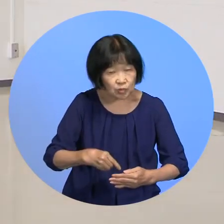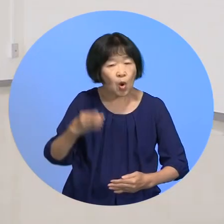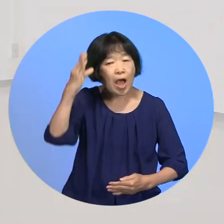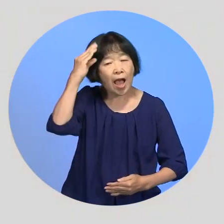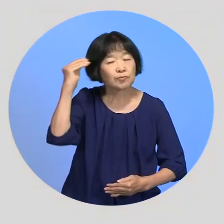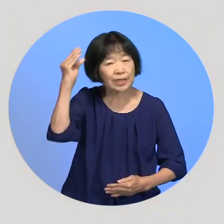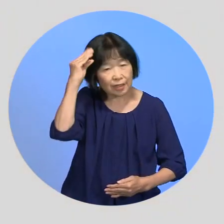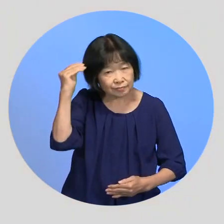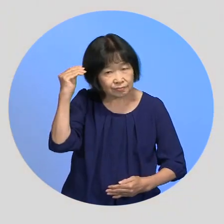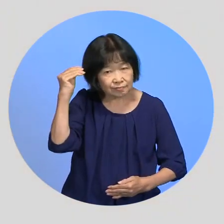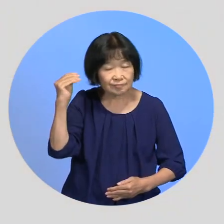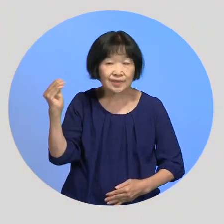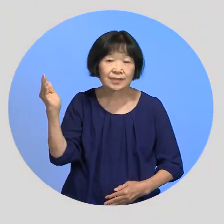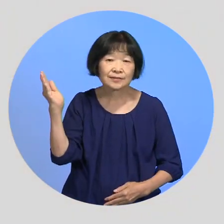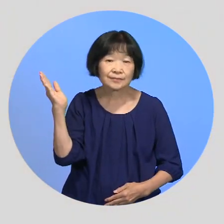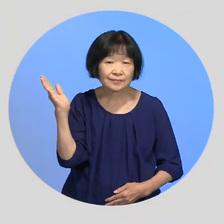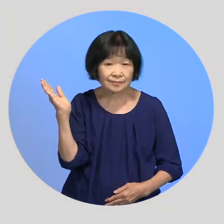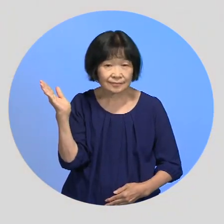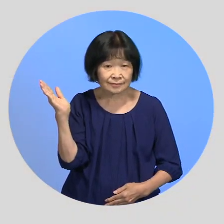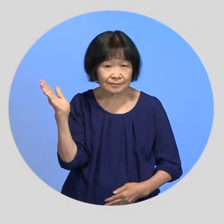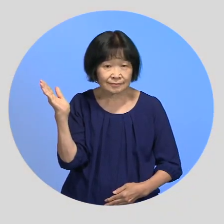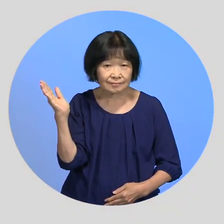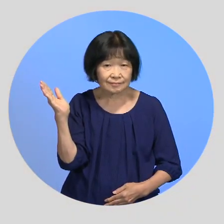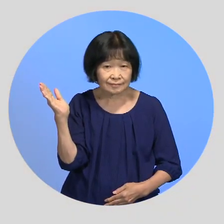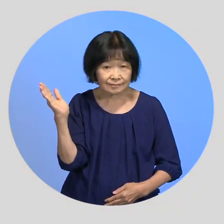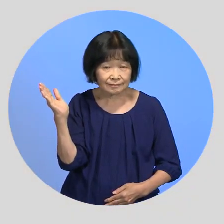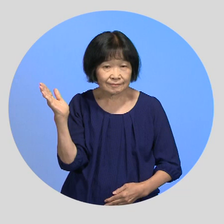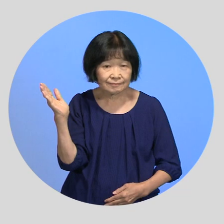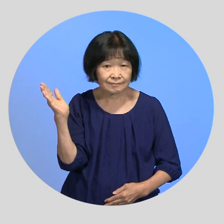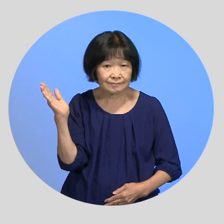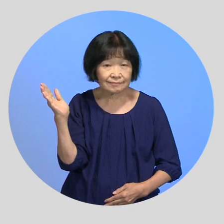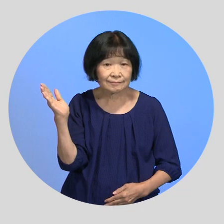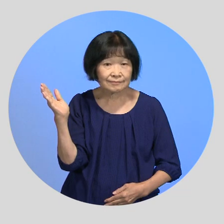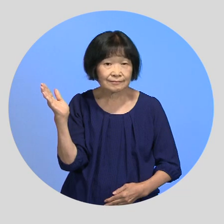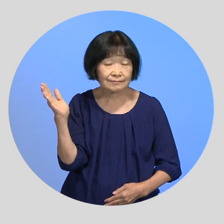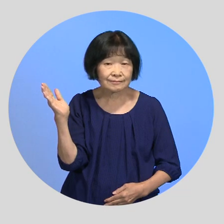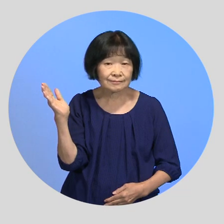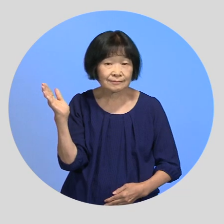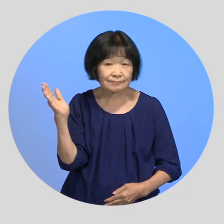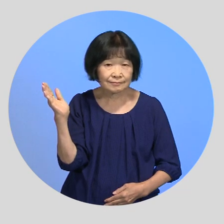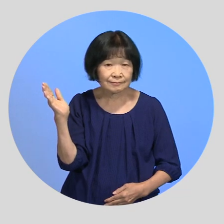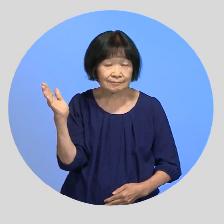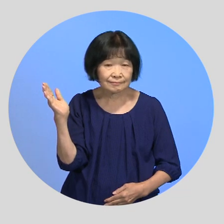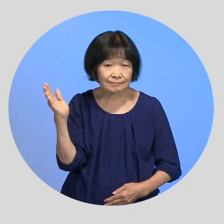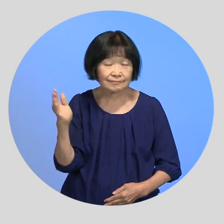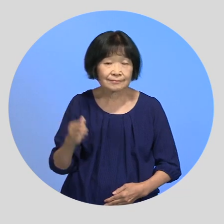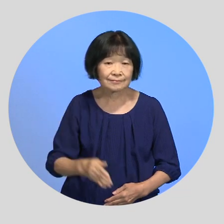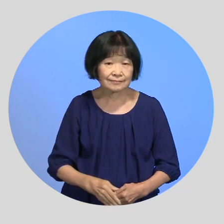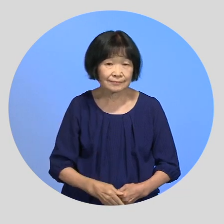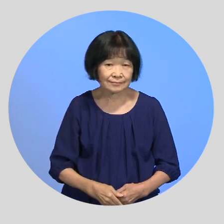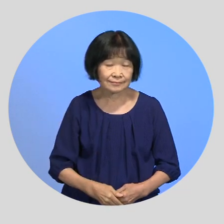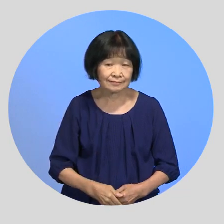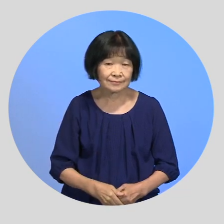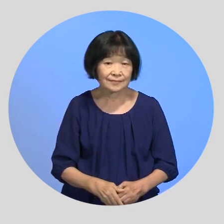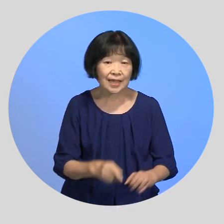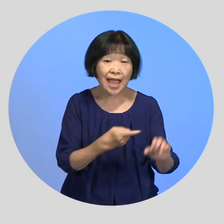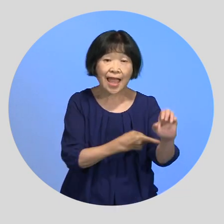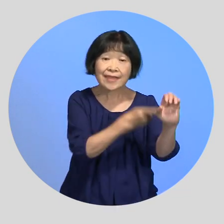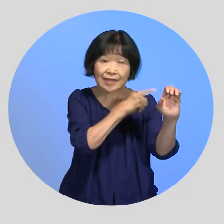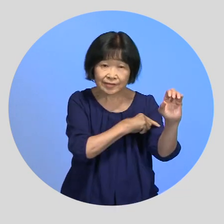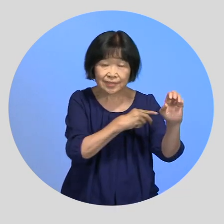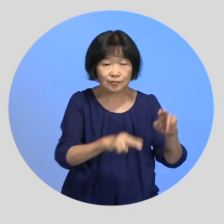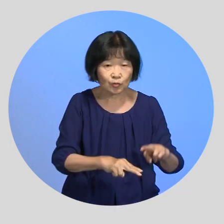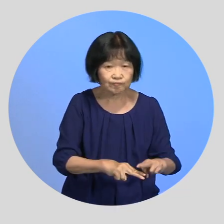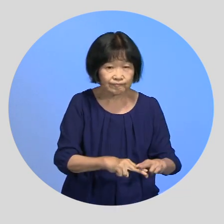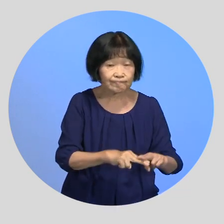。内臓の位置を保ったり、また衝撃を和らげるクッションの役割をします。エネルギーを